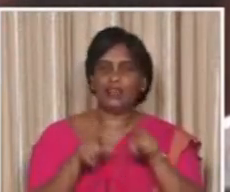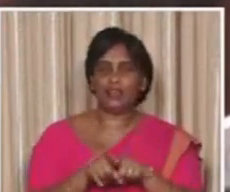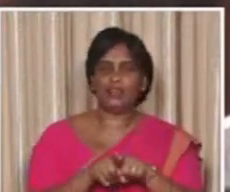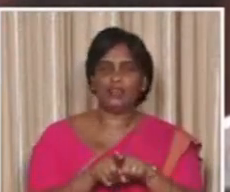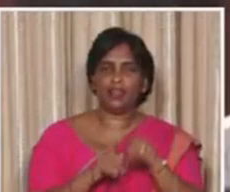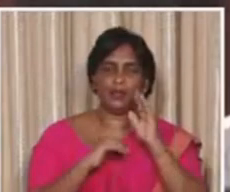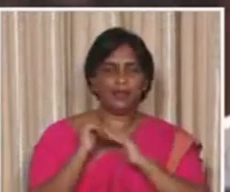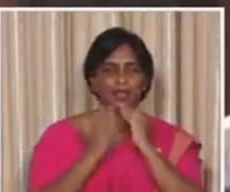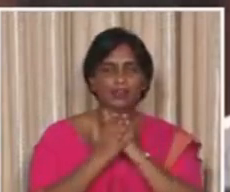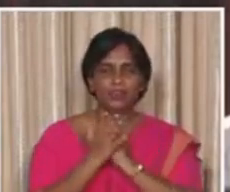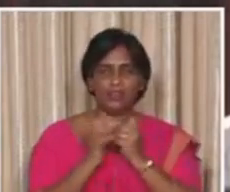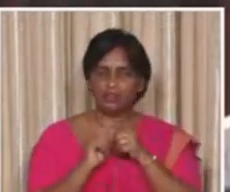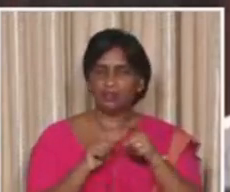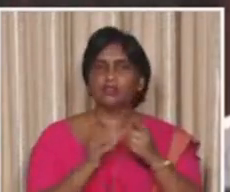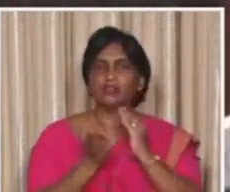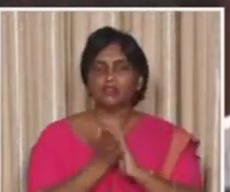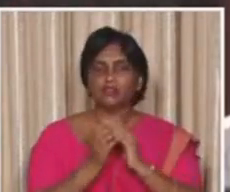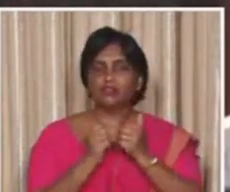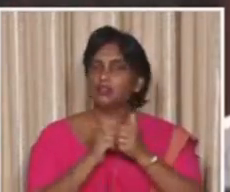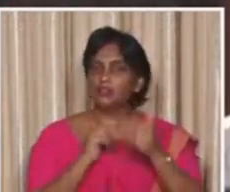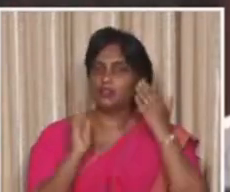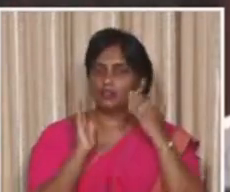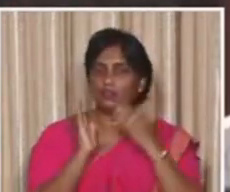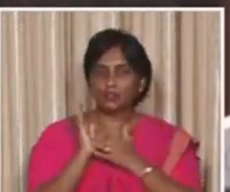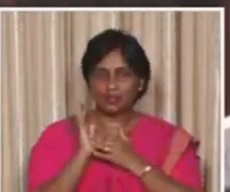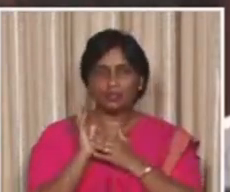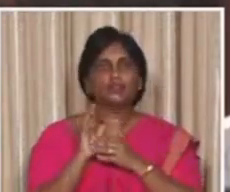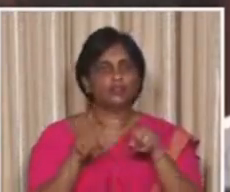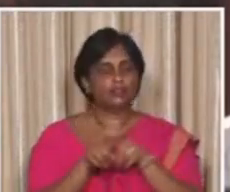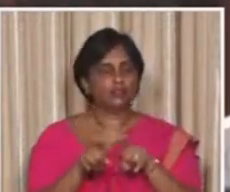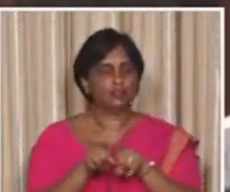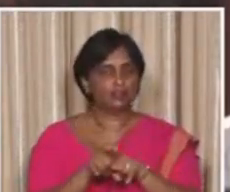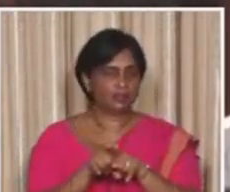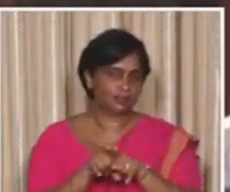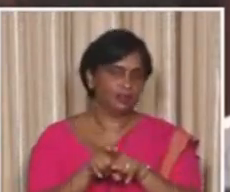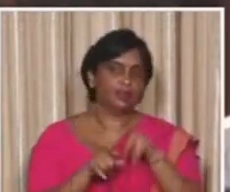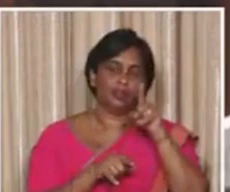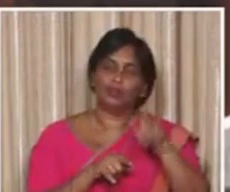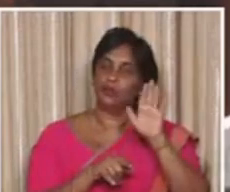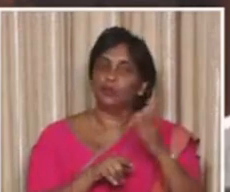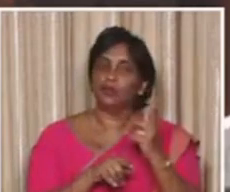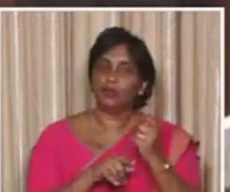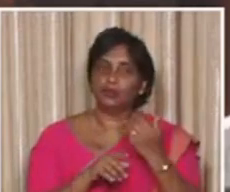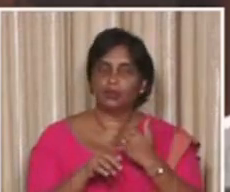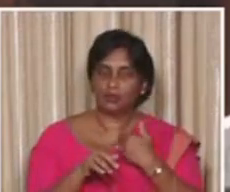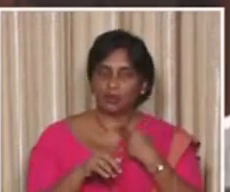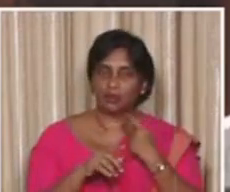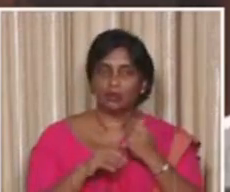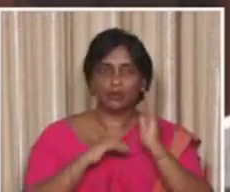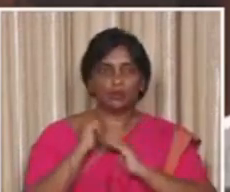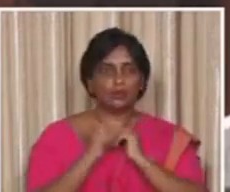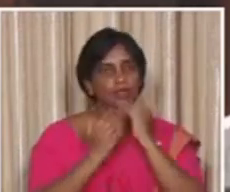அரசை ஆதரிப்போம் என்று யாராவது சொன்னால் மக்கள் புரிந்து கொள்ள வேண்டும். இது உங்களுடைய வரி காசு, இது என்னுடைய வரி காசை எடுத்துத்தான் எங்களுடைய